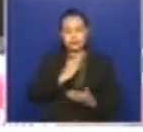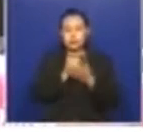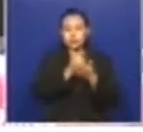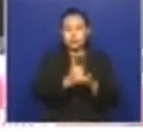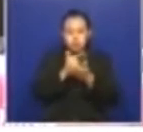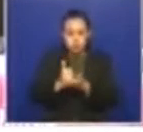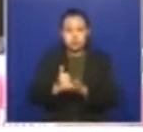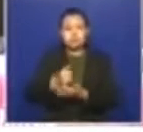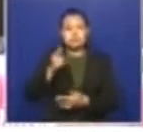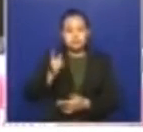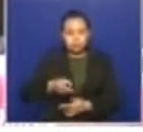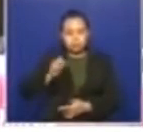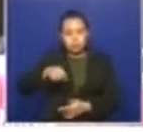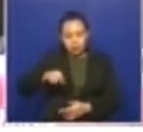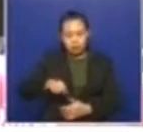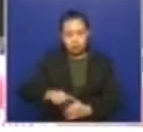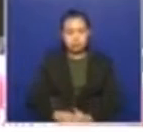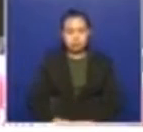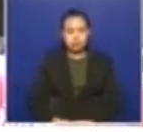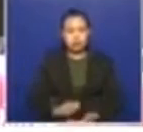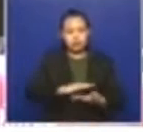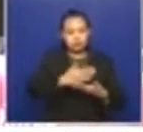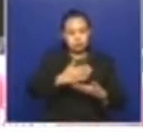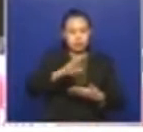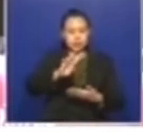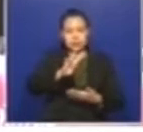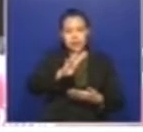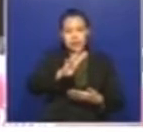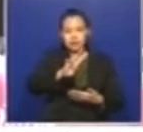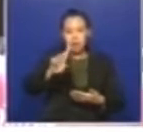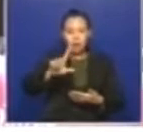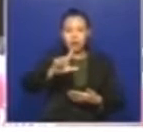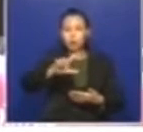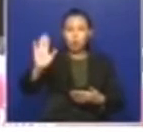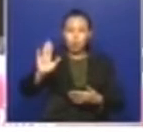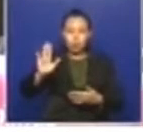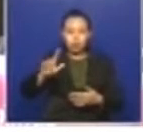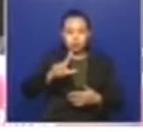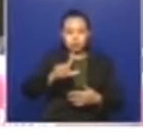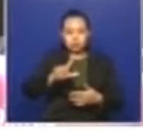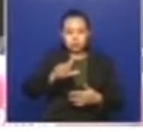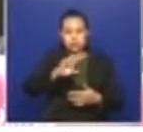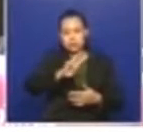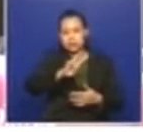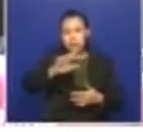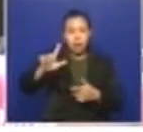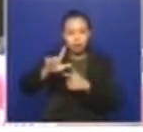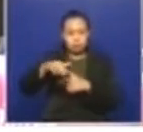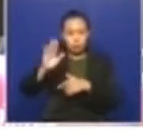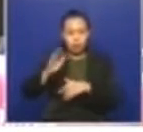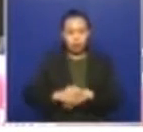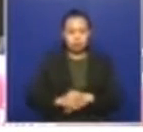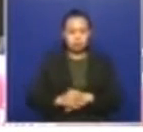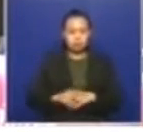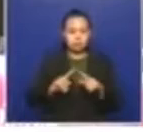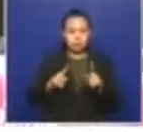ฮะ12ล้านบัญชี7ล้านกว่าล้านบาทขอช่วยเหลือพักหนี้จริงเลยแต่ท่าน